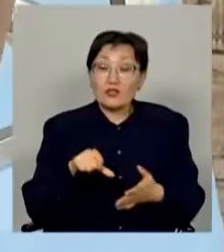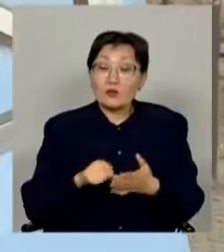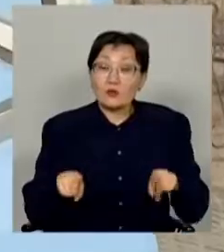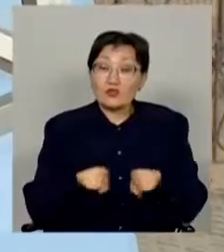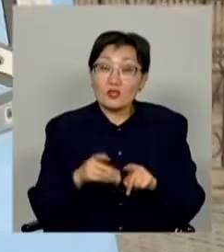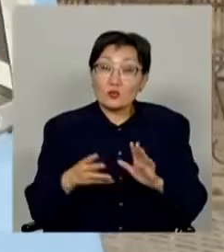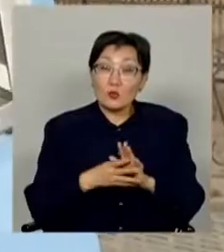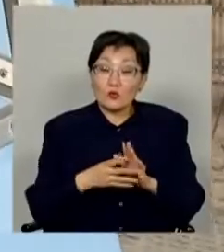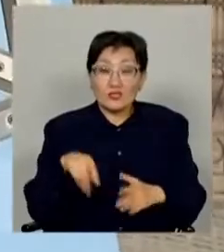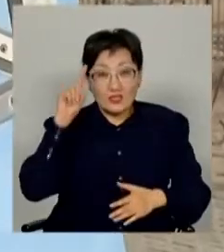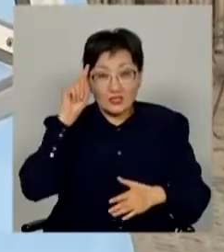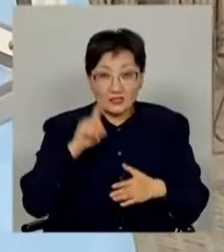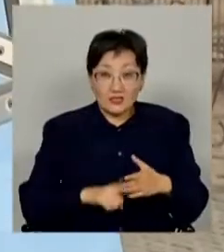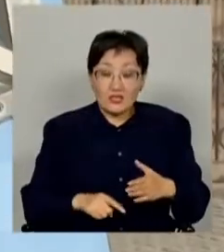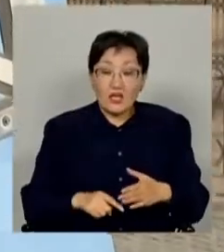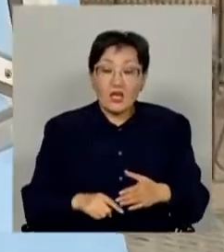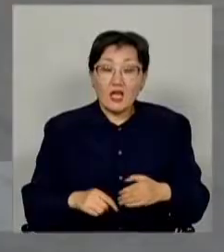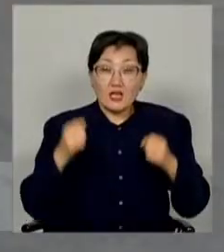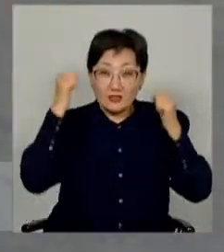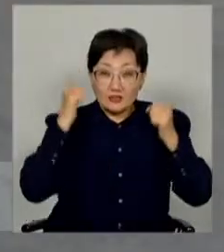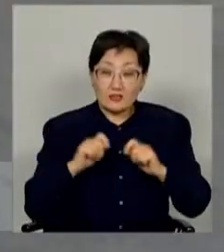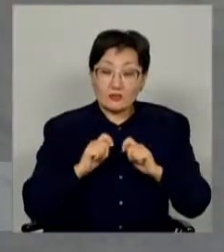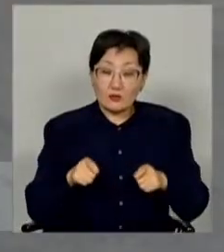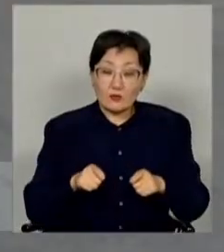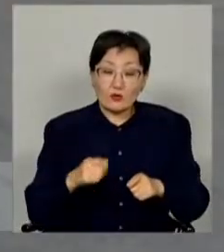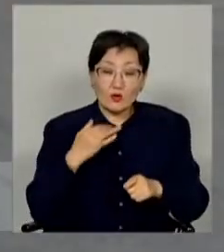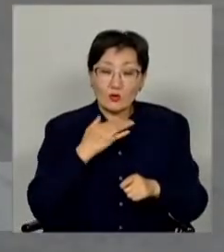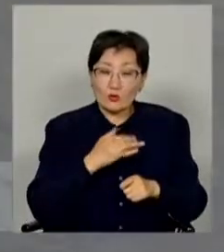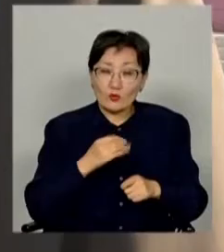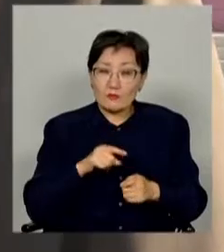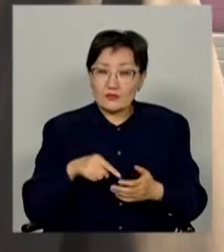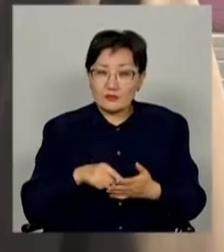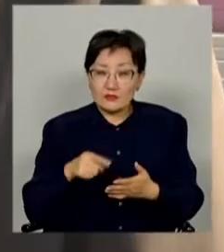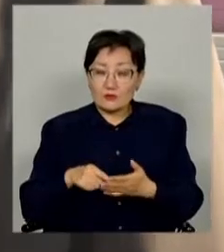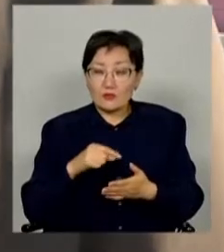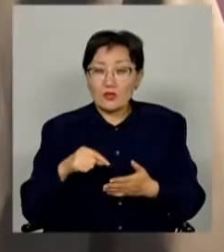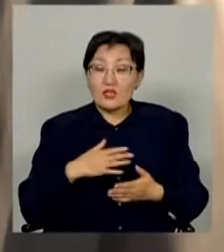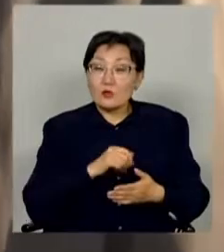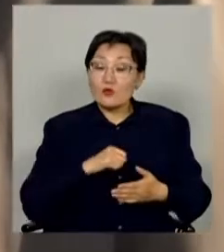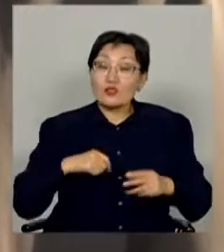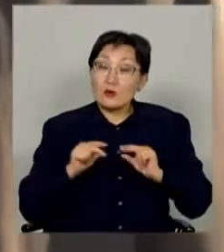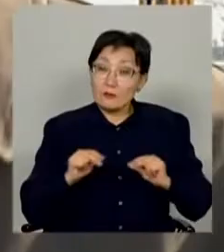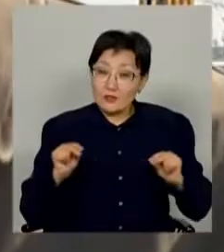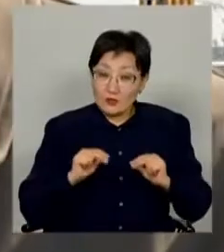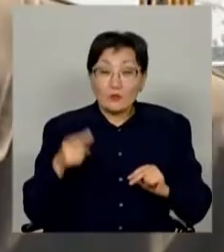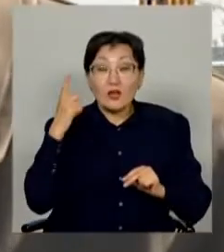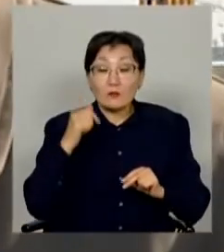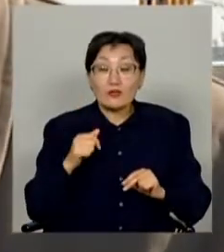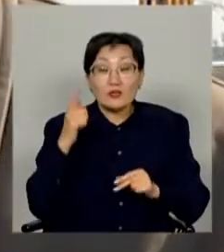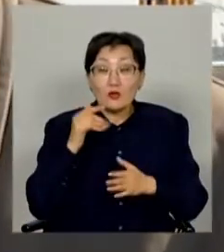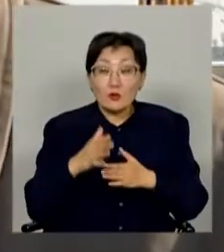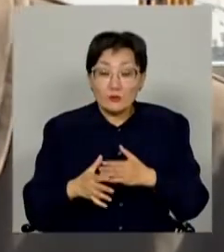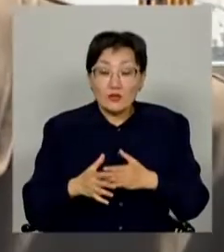осымен 9-шы сенім каскасын табыс етті. Көп мәселе, он түгін жазып алдым, әрине, мен өзім педагог болғаннан кейін білем, түсінемін. Кәсіподақ